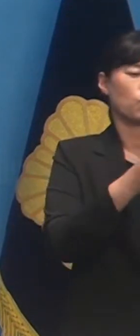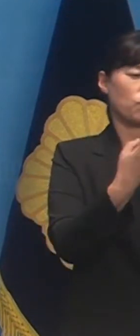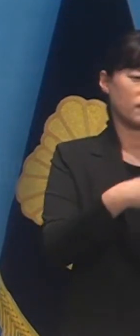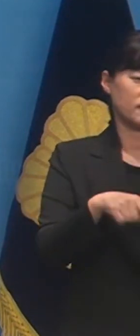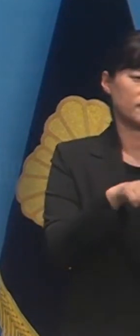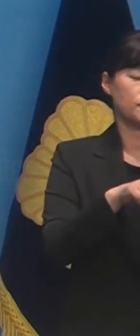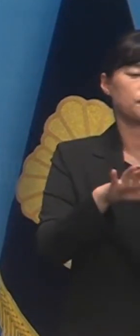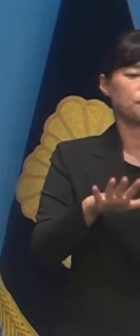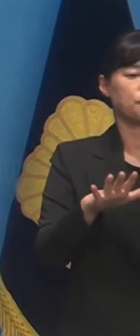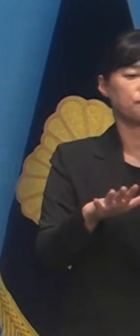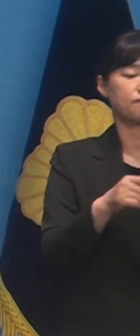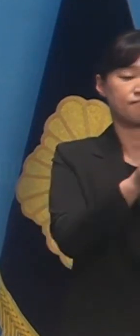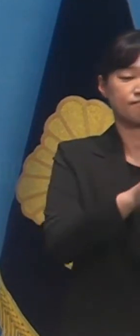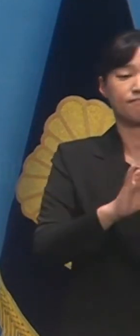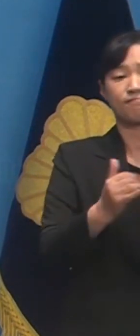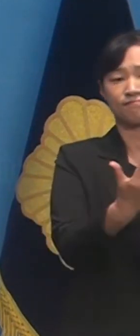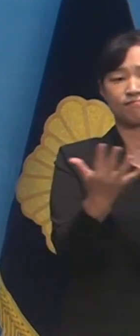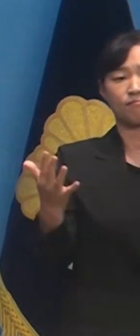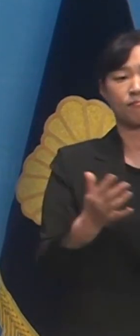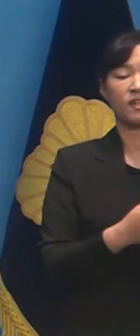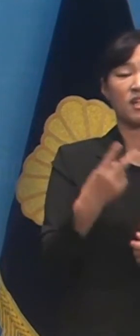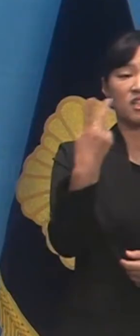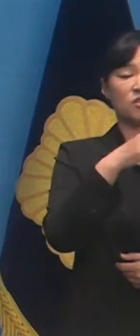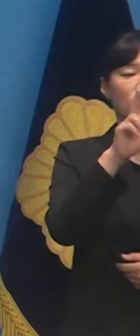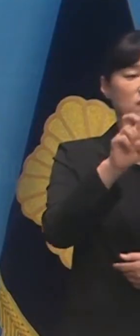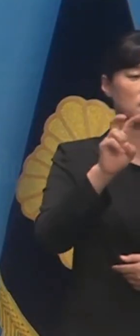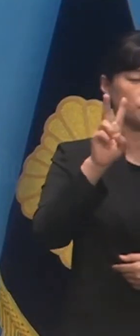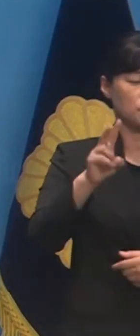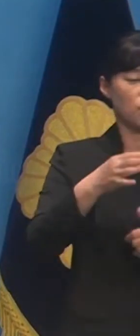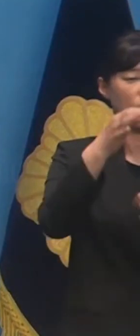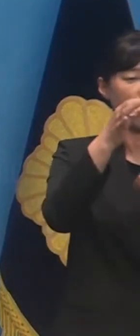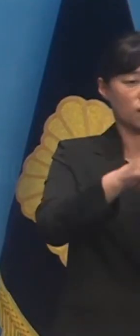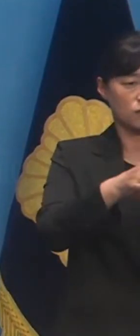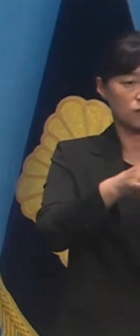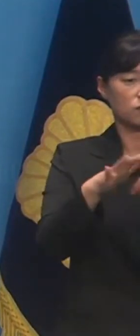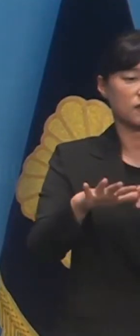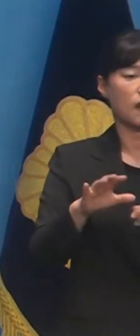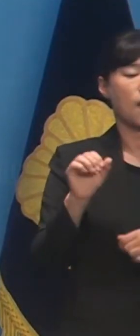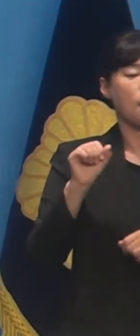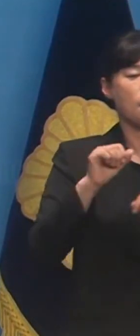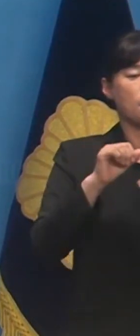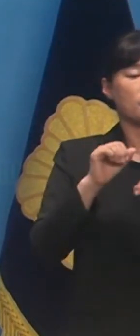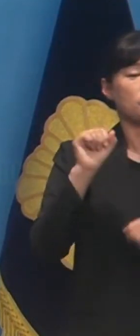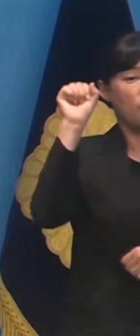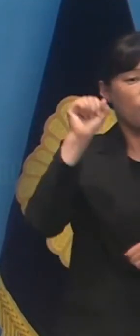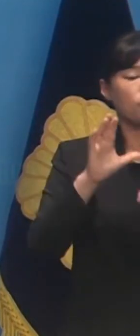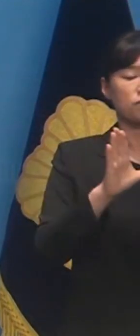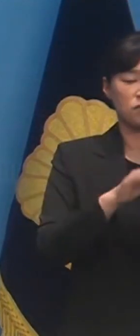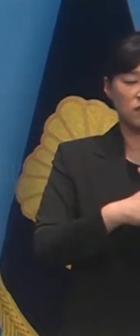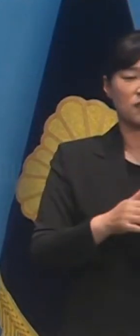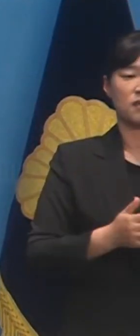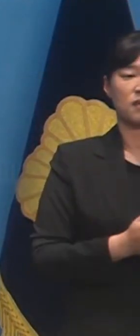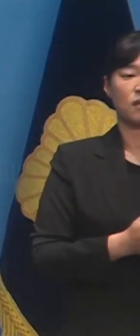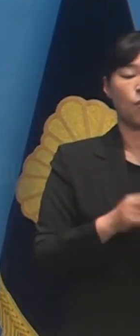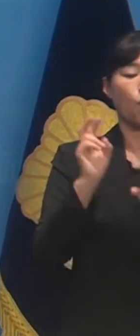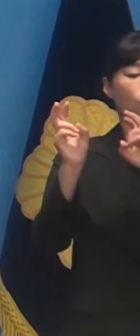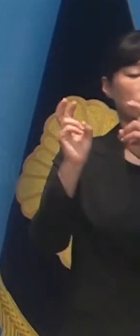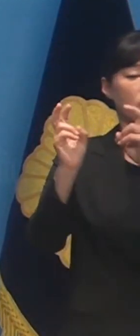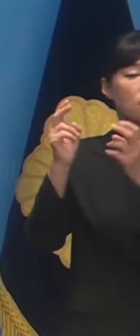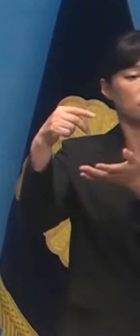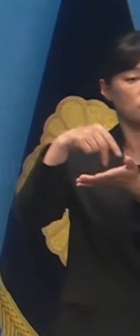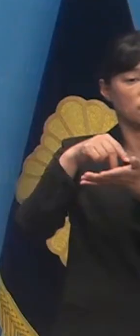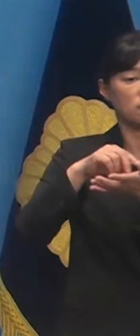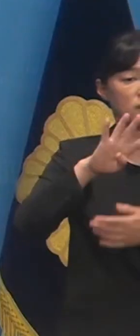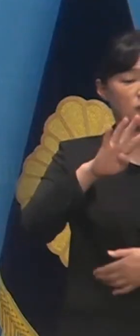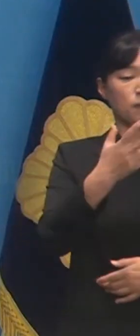개최하게 되었습니다. 또한 지난 2022년 하청지회 파업에 사측이 제기한 470억